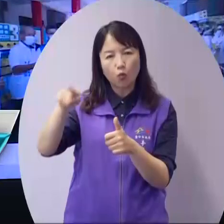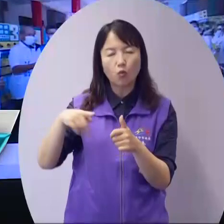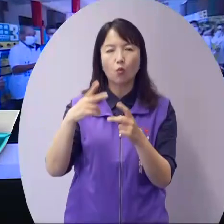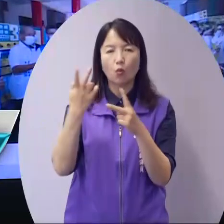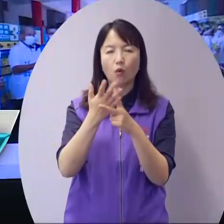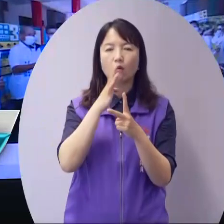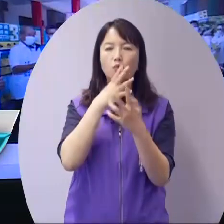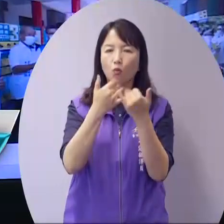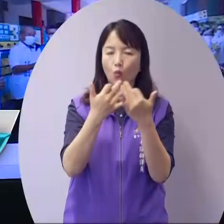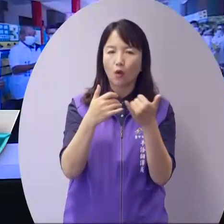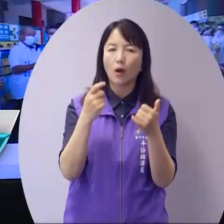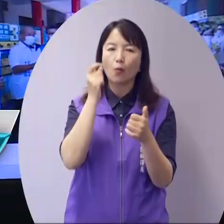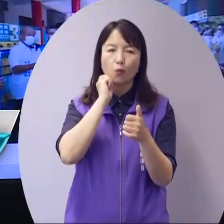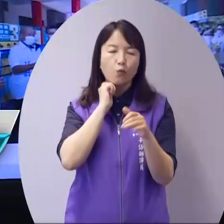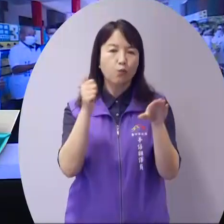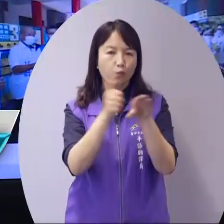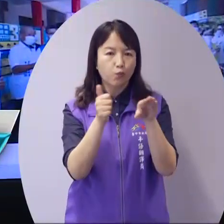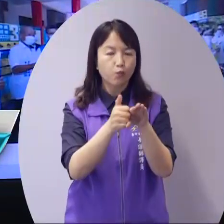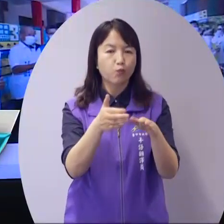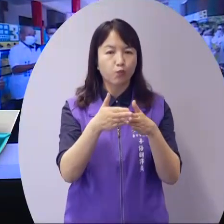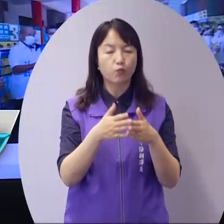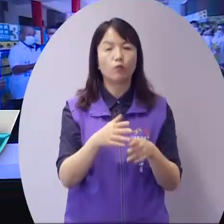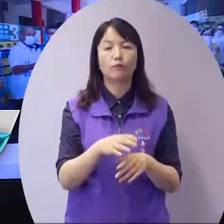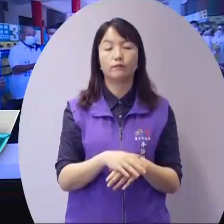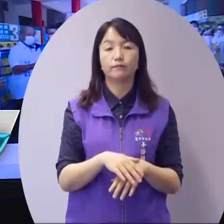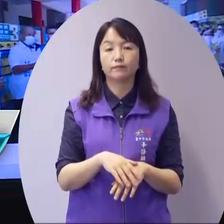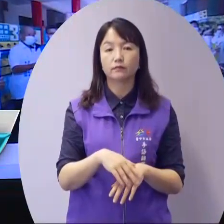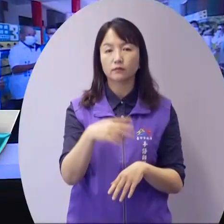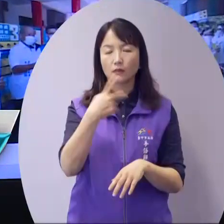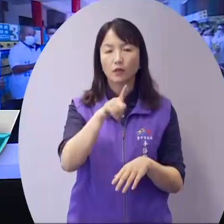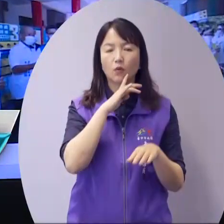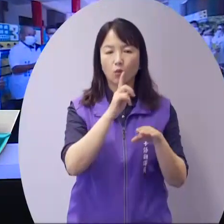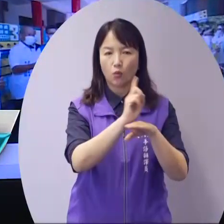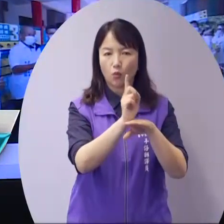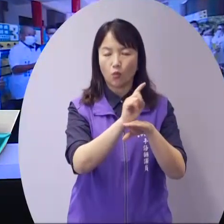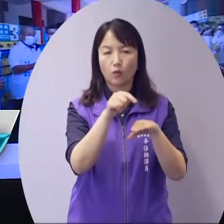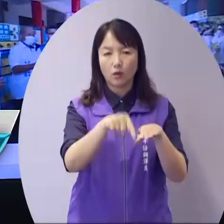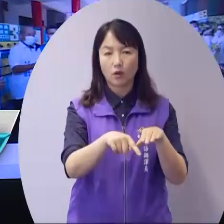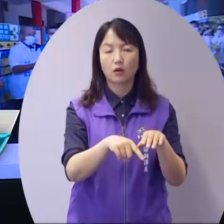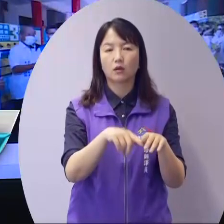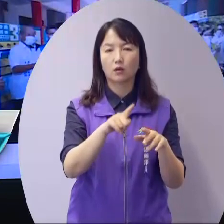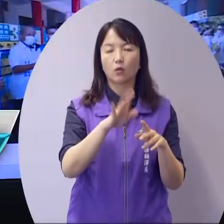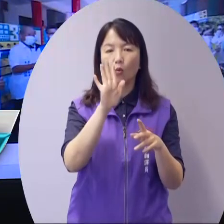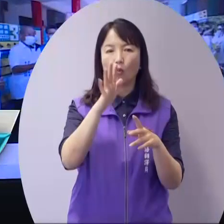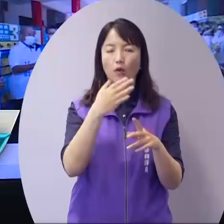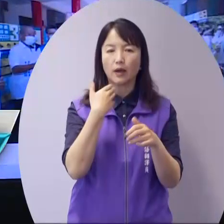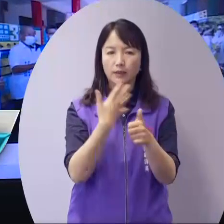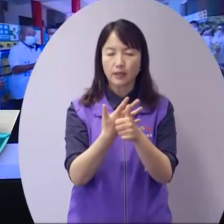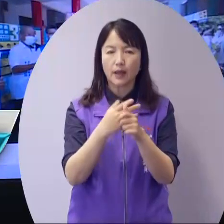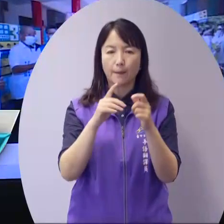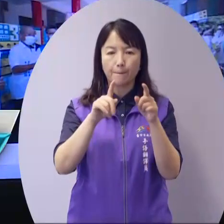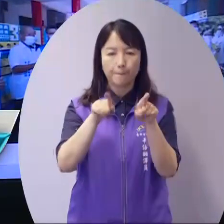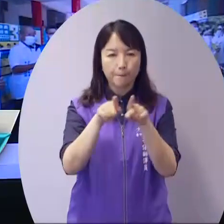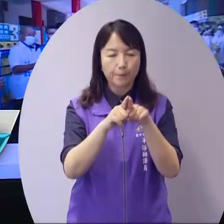至有些学生的搭乘的需要。那因为小黄公车事实上更有别于一般的公车，它可能不用刷